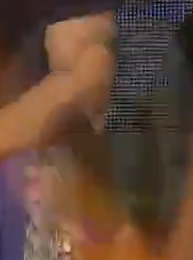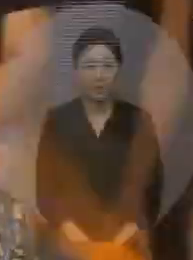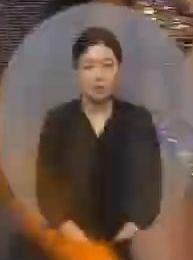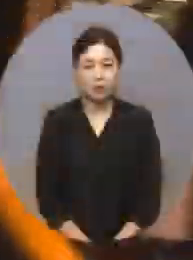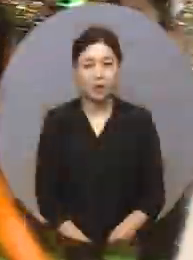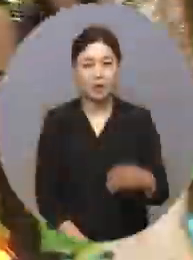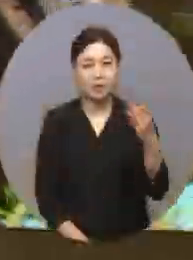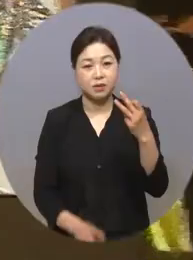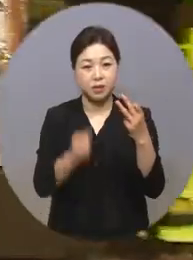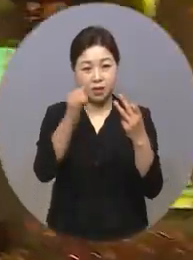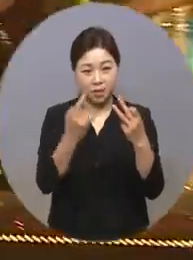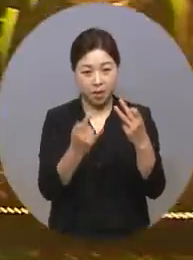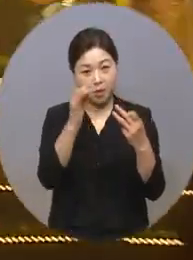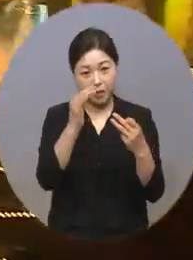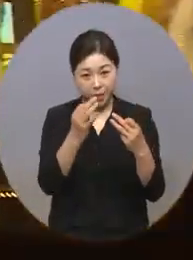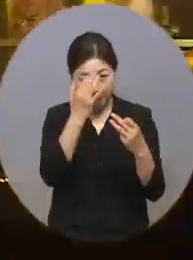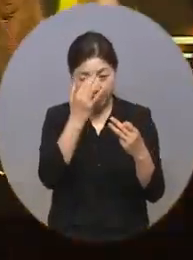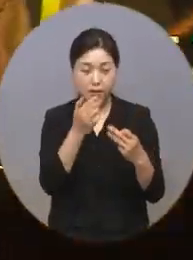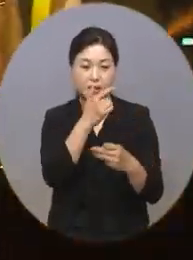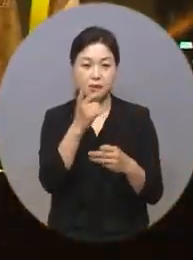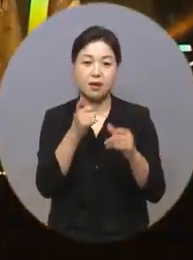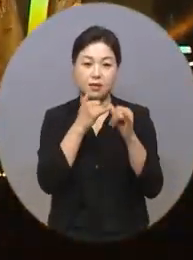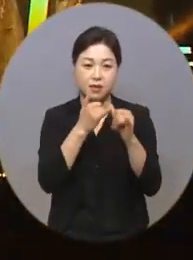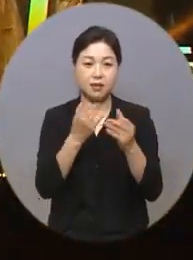제14회 글로벌 최강 명인대상 시상식이